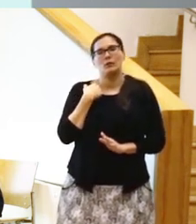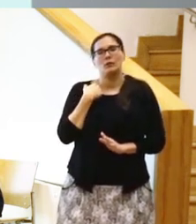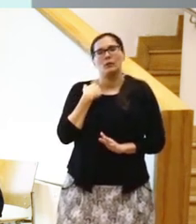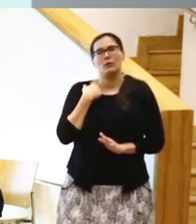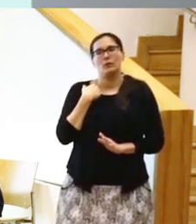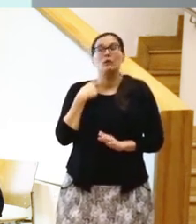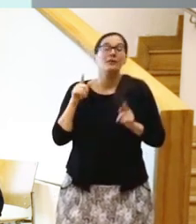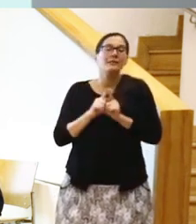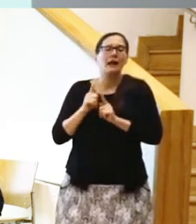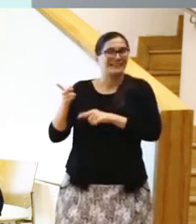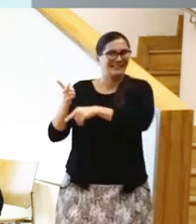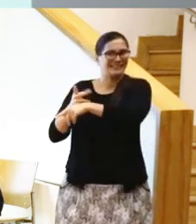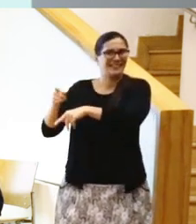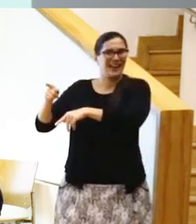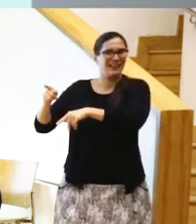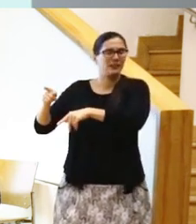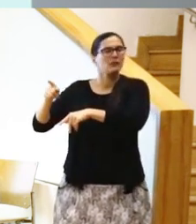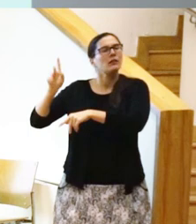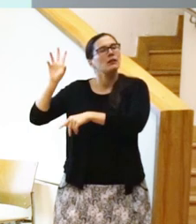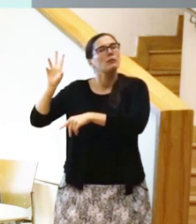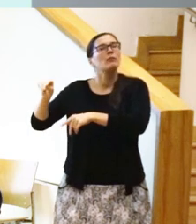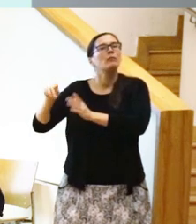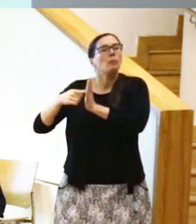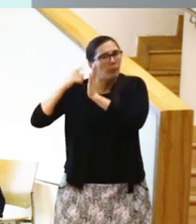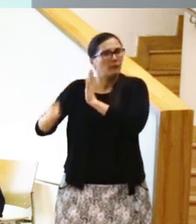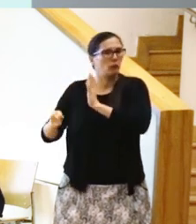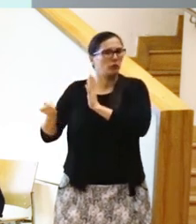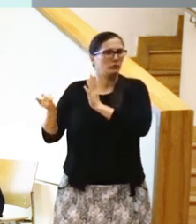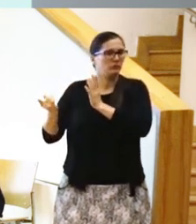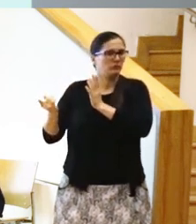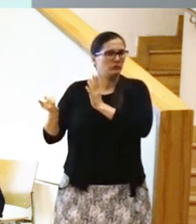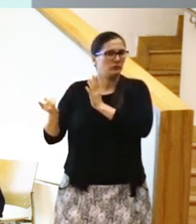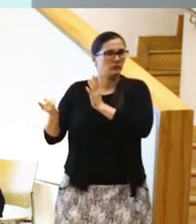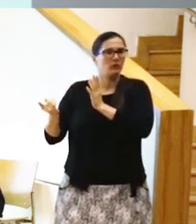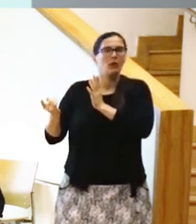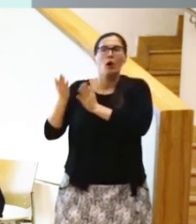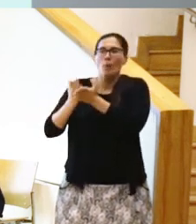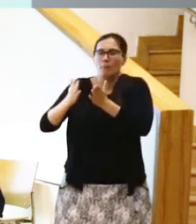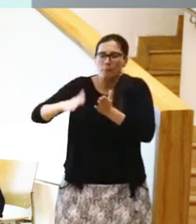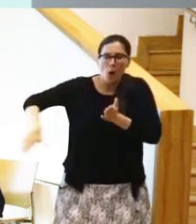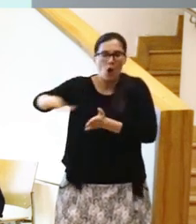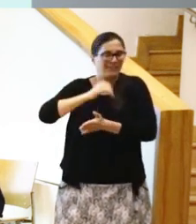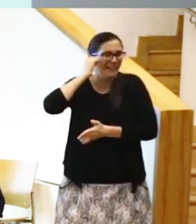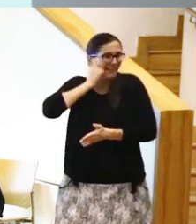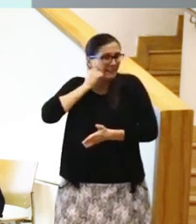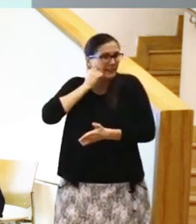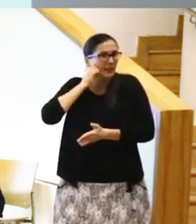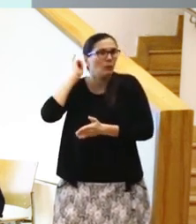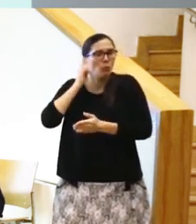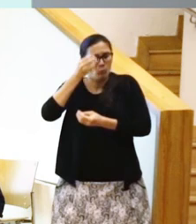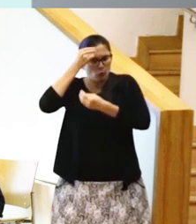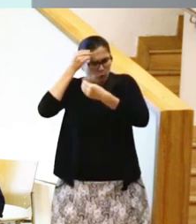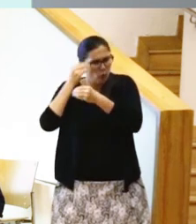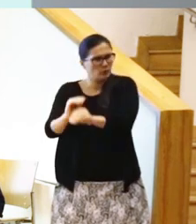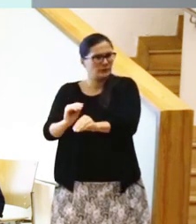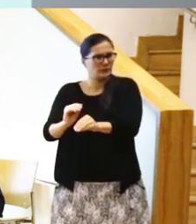zároveň si myslím, že ten stát má jakoby povinnost vůči polovině svého jako obyvatelstva, aby